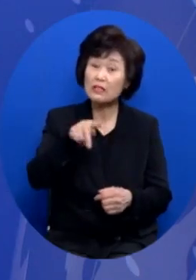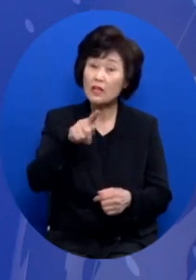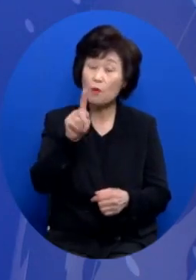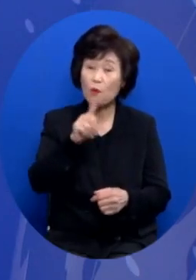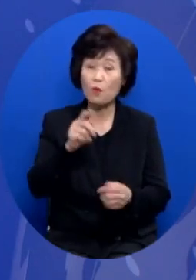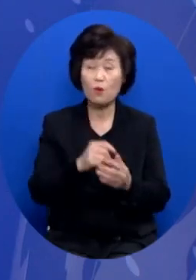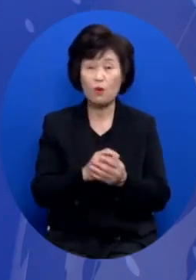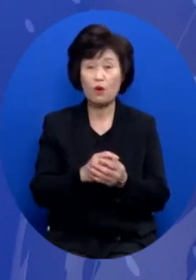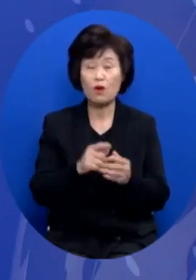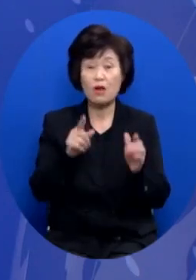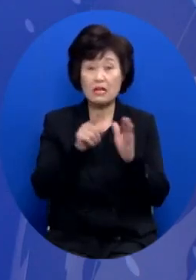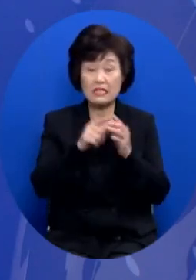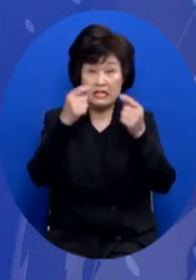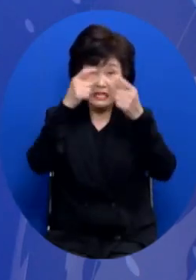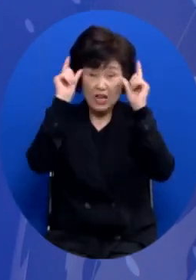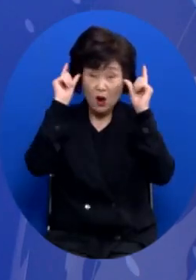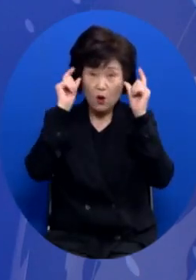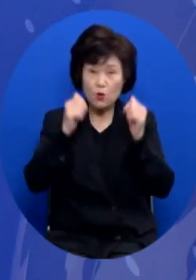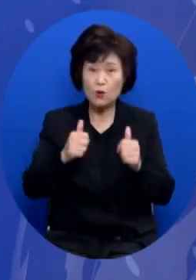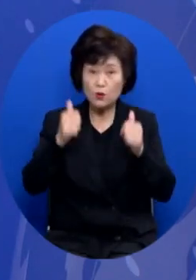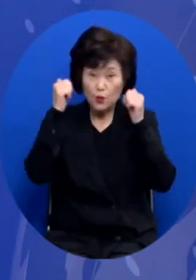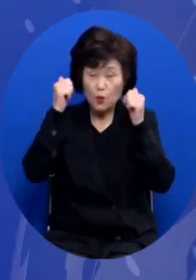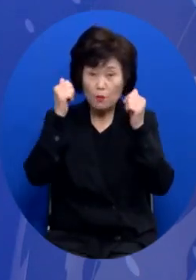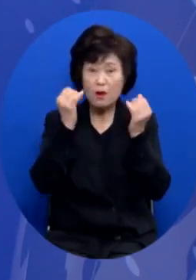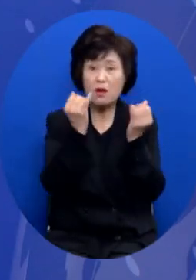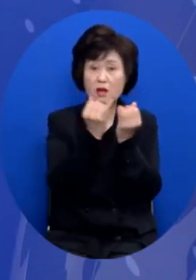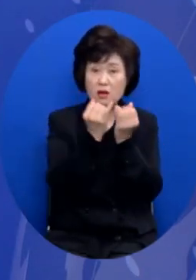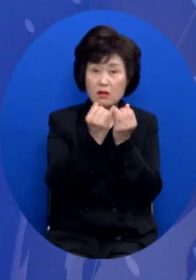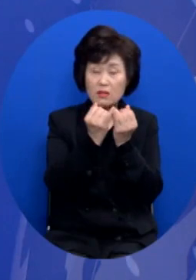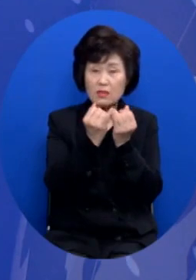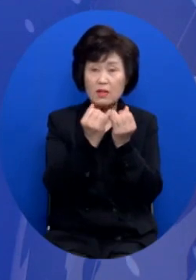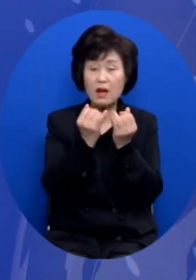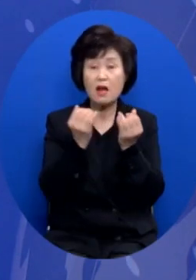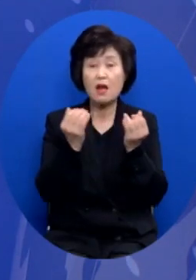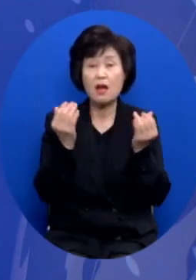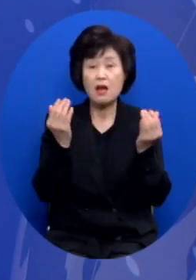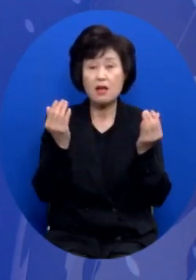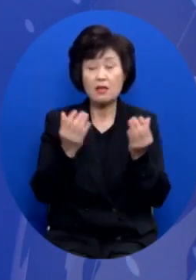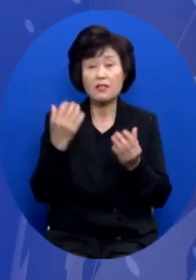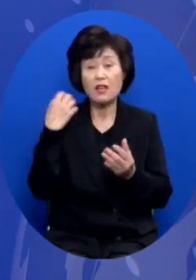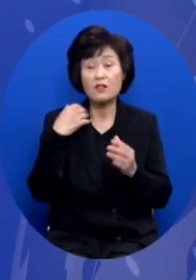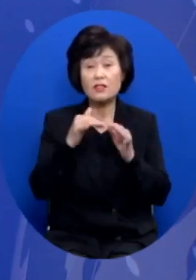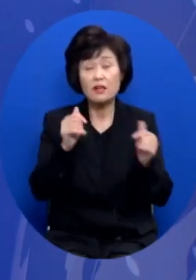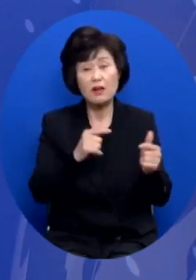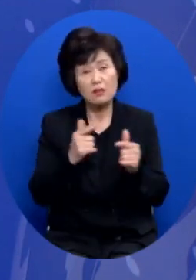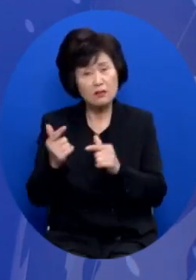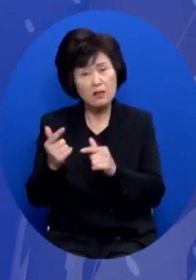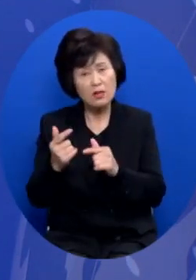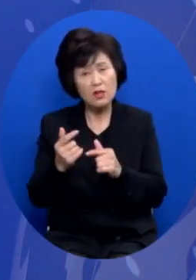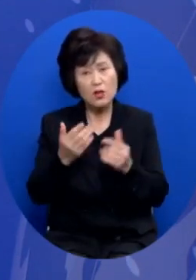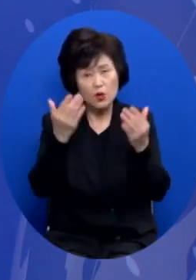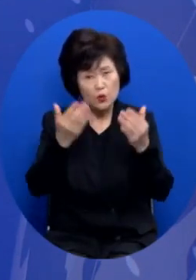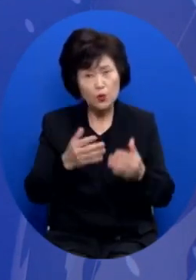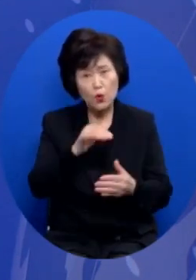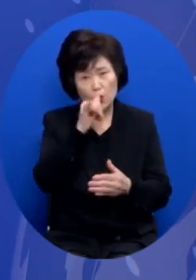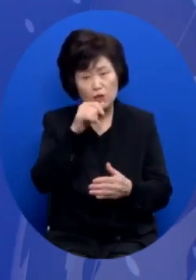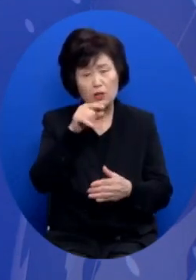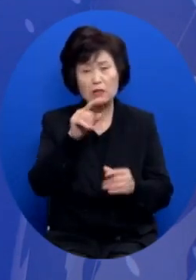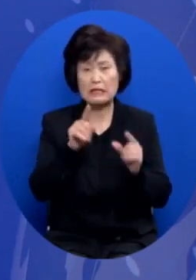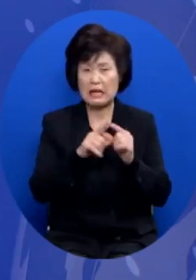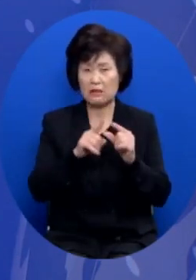여성 사역자에게 동역 사란 명칭을 부여하자는 제안이고이 같은 내용이 TF 내부에서